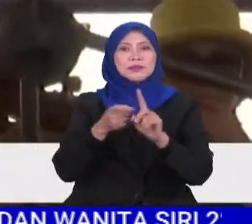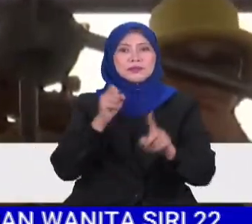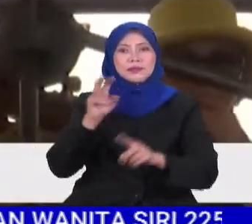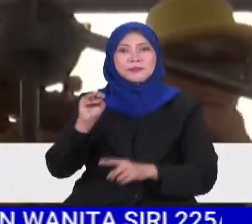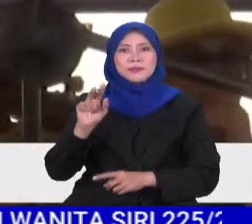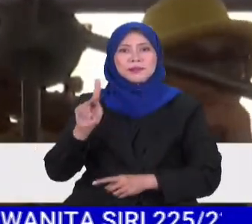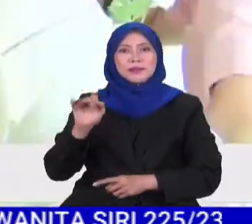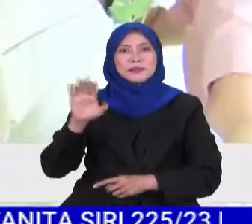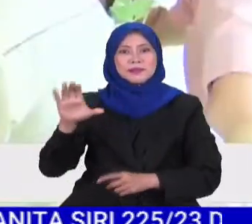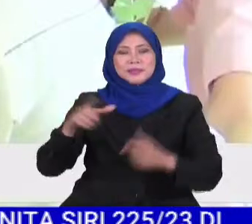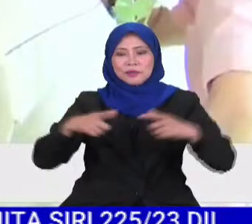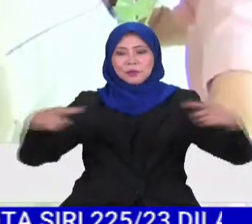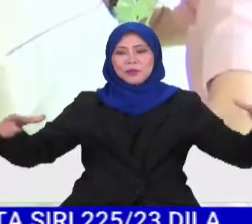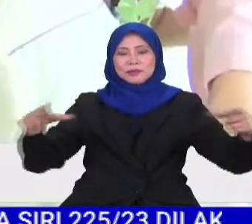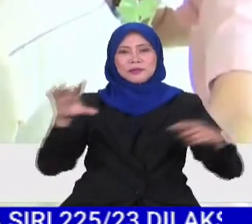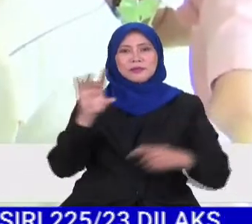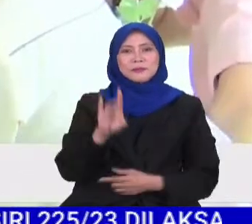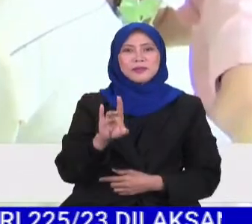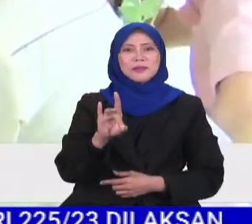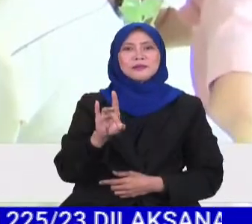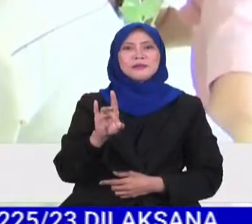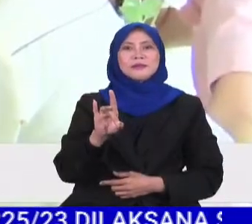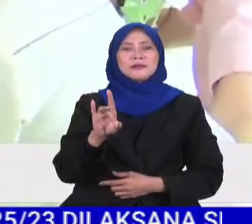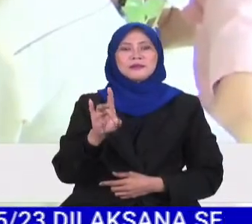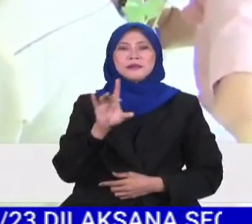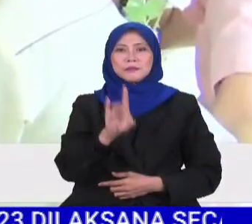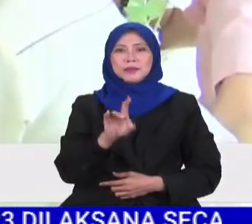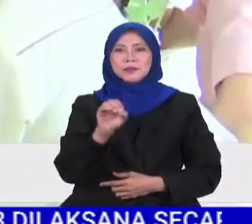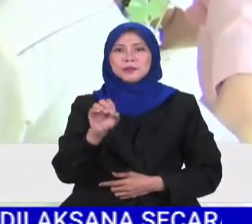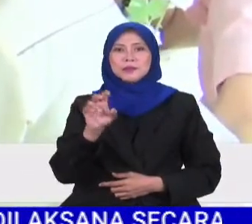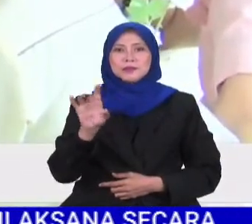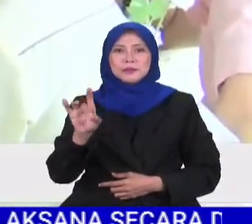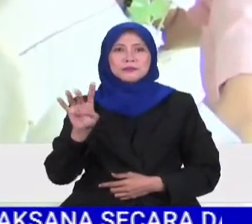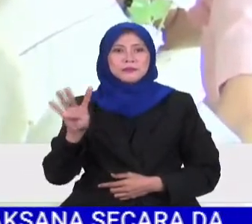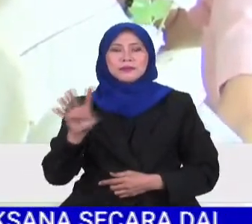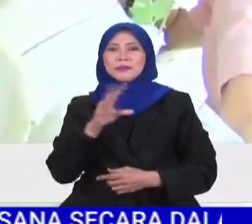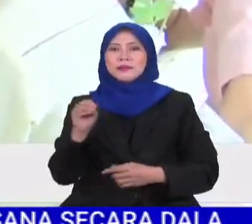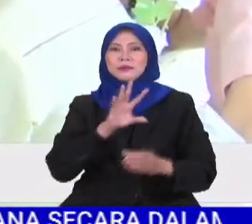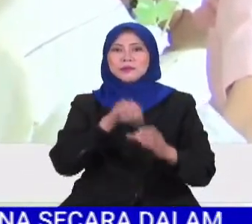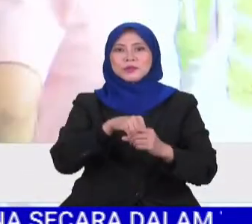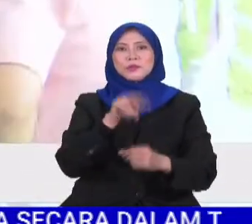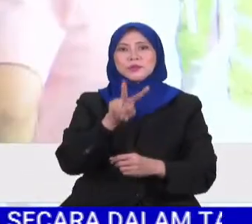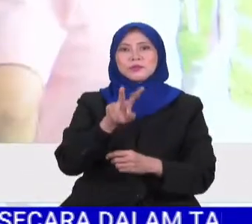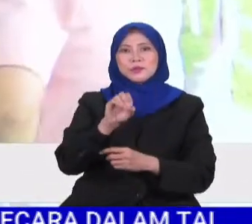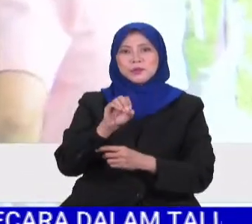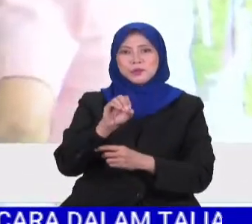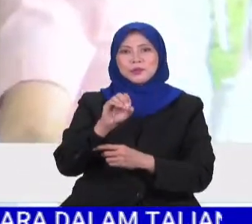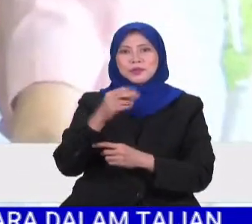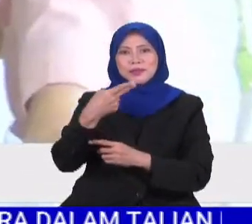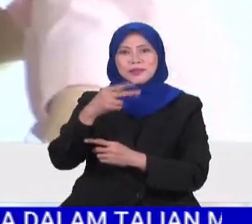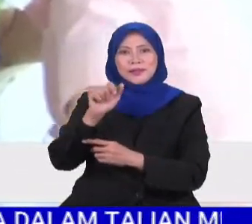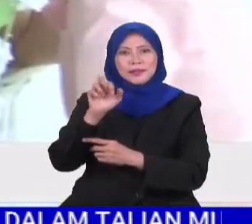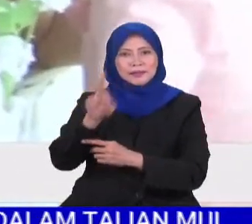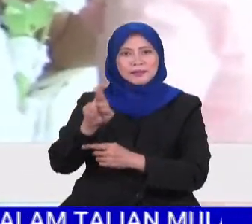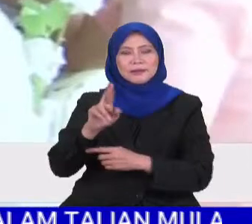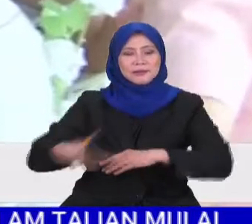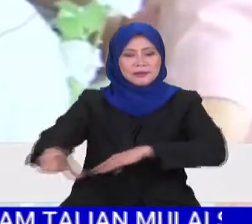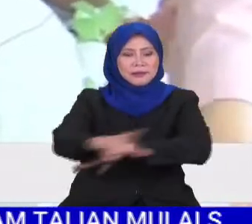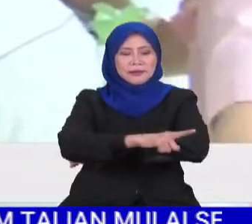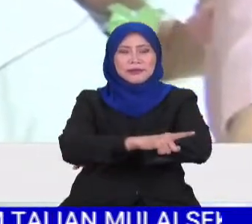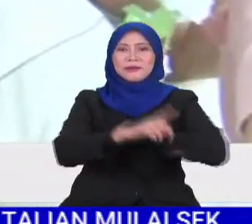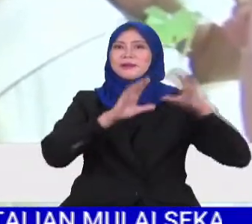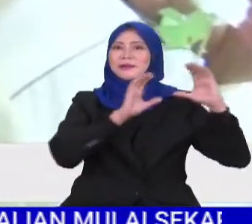mempunyai keluasan 834 hektar termasuk 20 hektar nerseri dan merupakan ladang kelapa